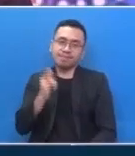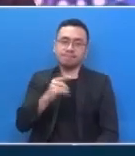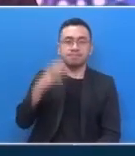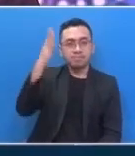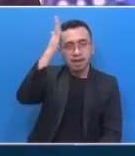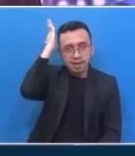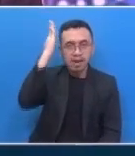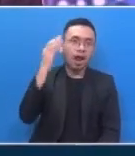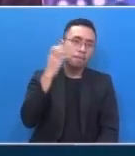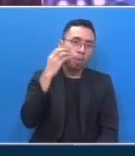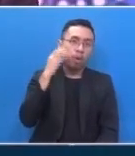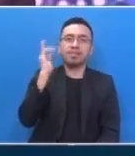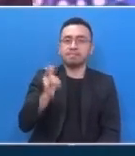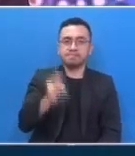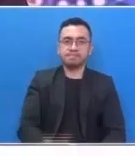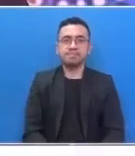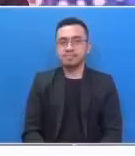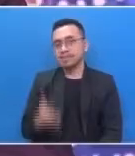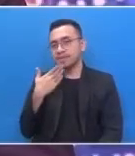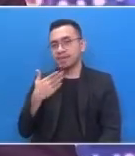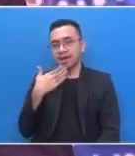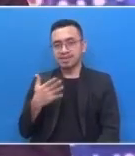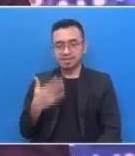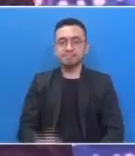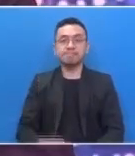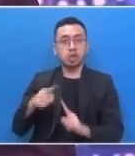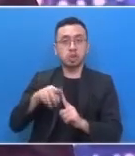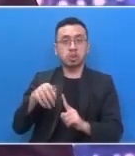politik Mas yunarto Wijaya telah bergabung bersama kami di Kompas Salam sehat Salam sehat